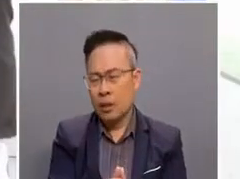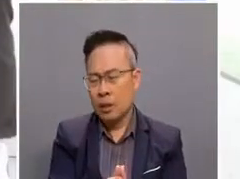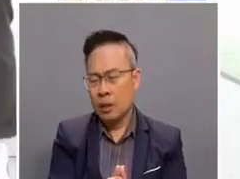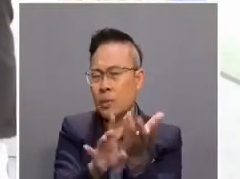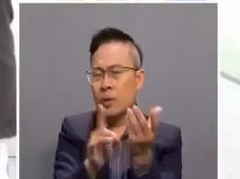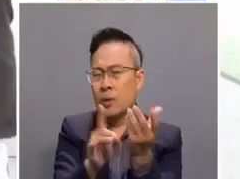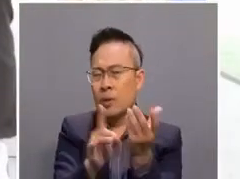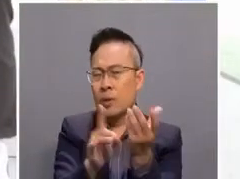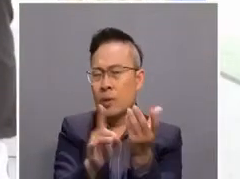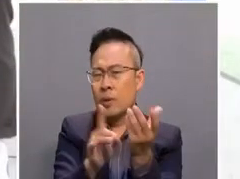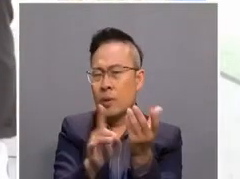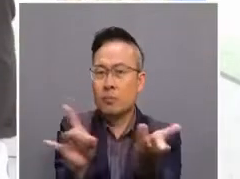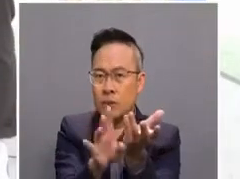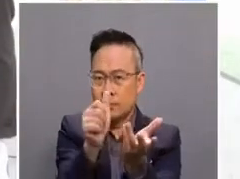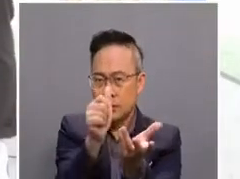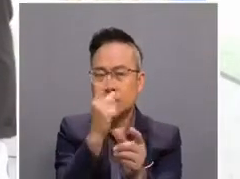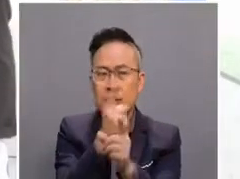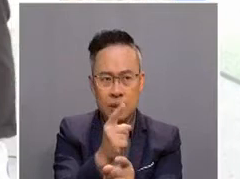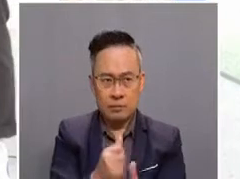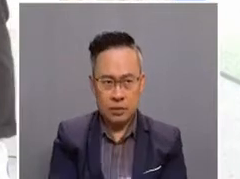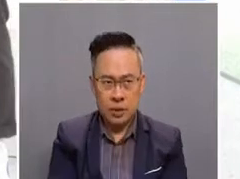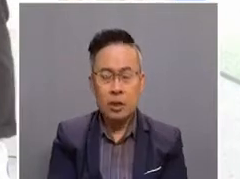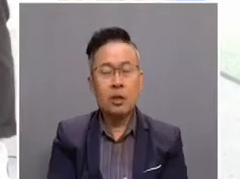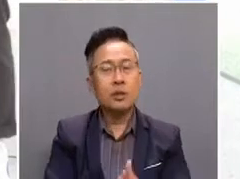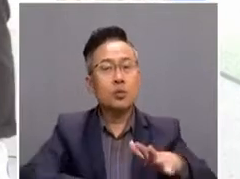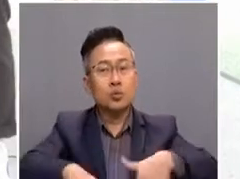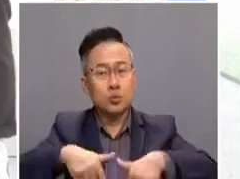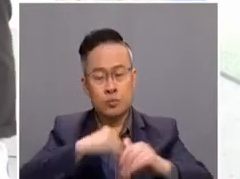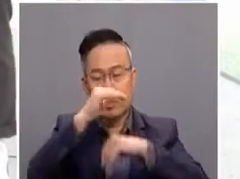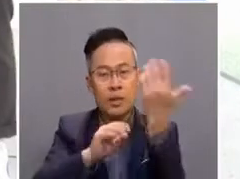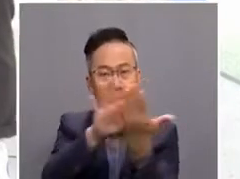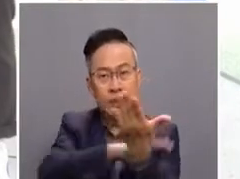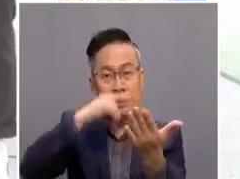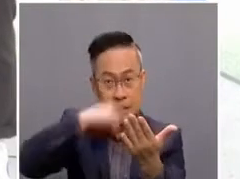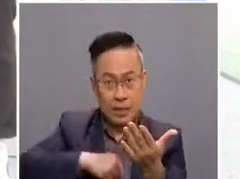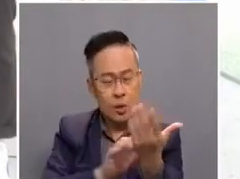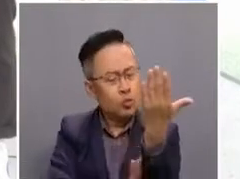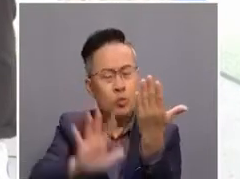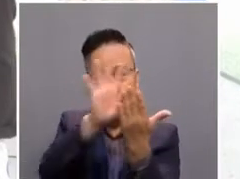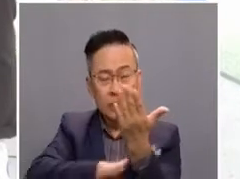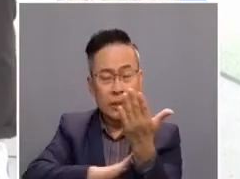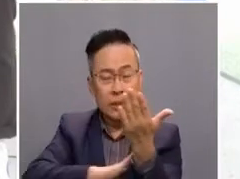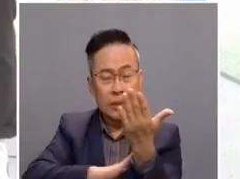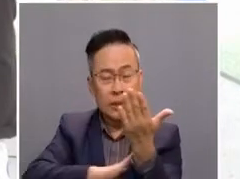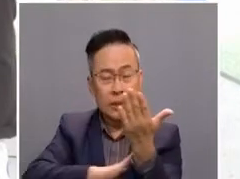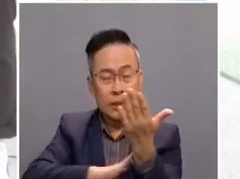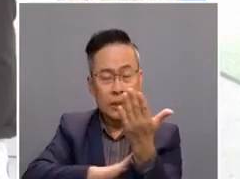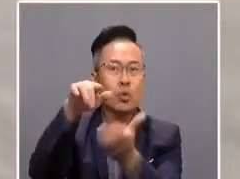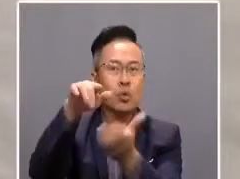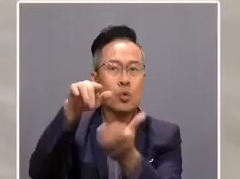นะครับจะรวมกลุ่มกันธุรกิจมันจะสร้างไทยครับ ก็พัฒนายางส่งมาที่บ่อทองเลย ครับนะ